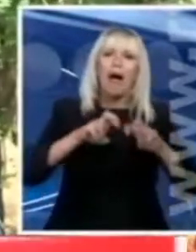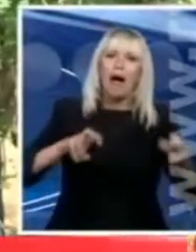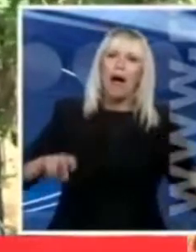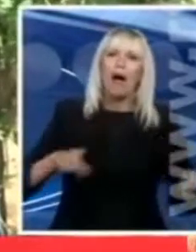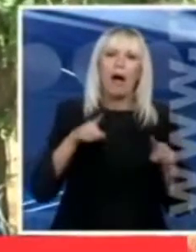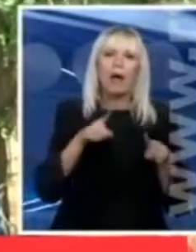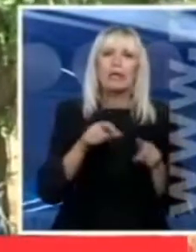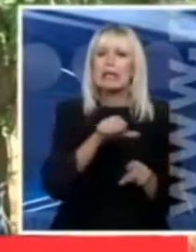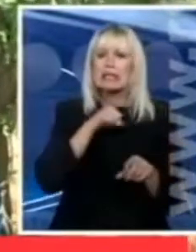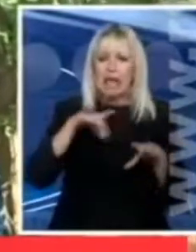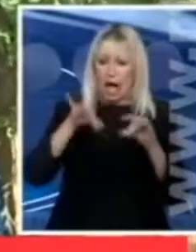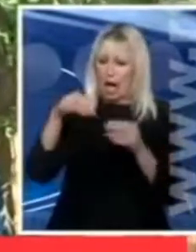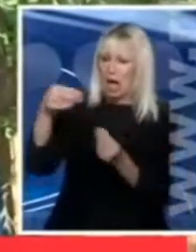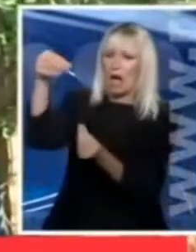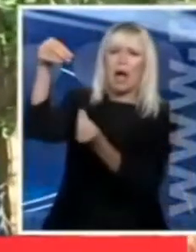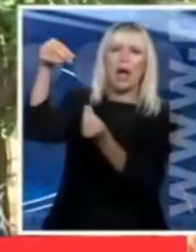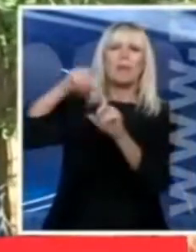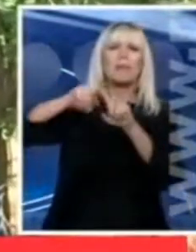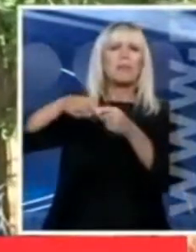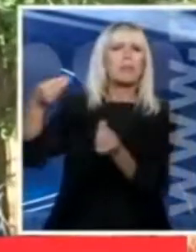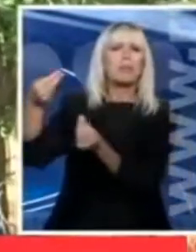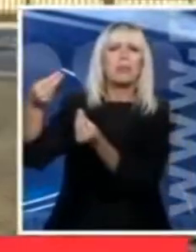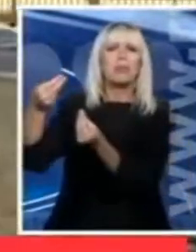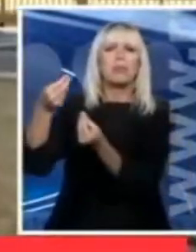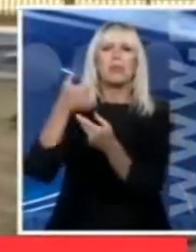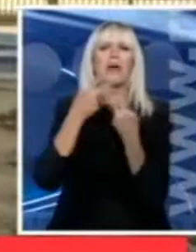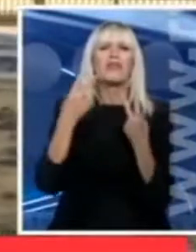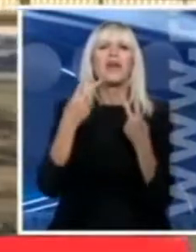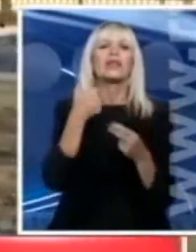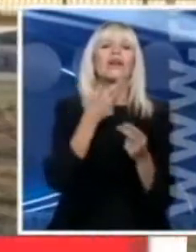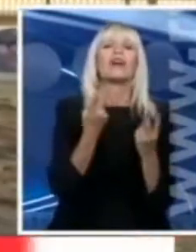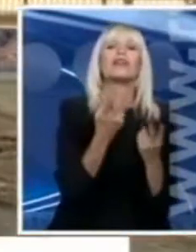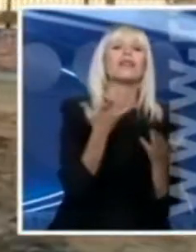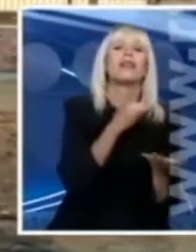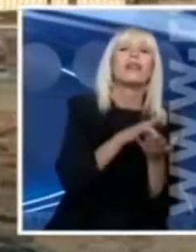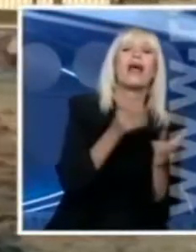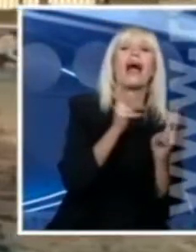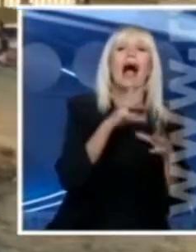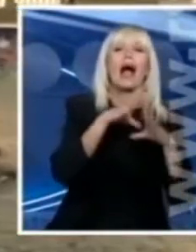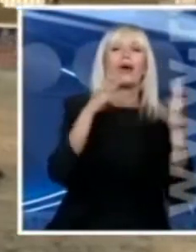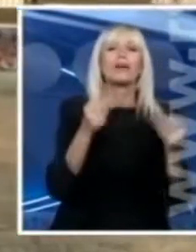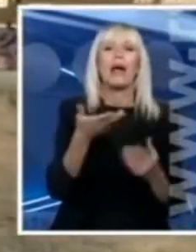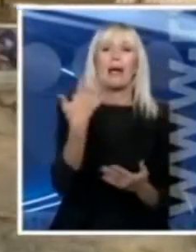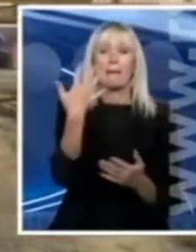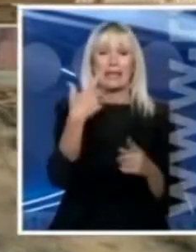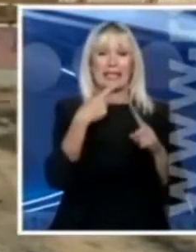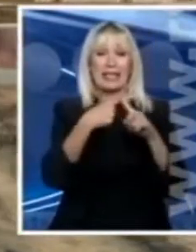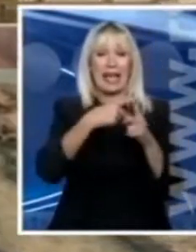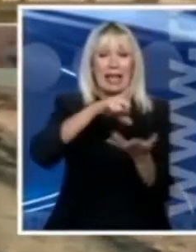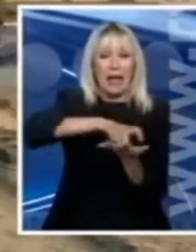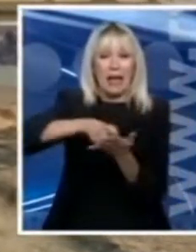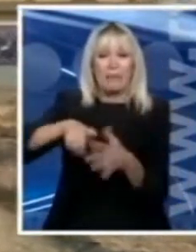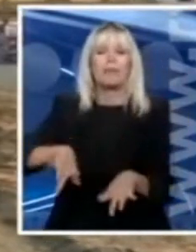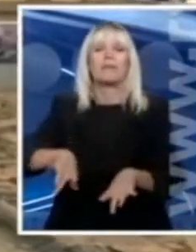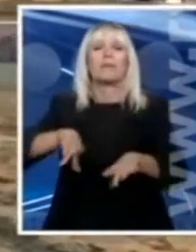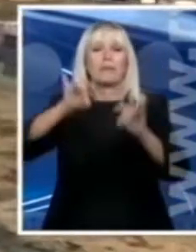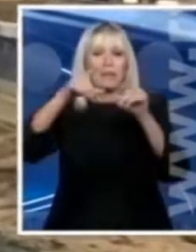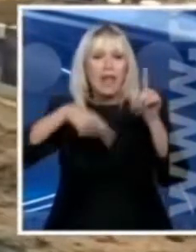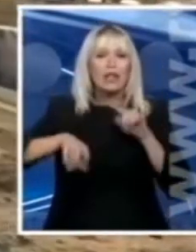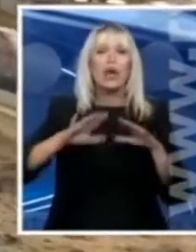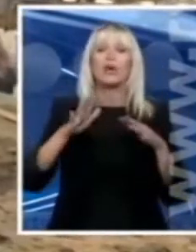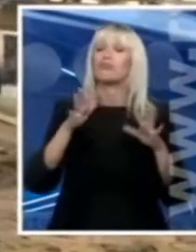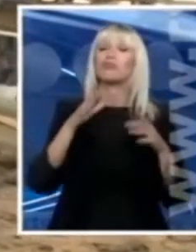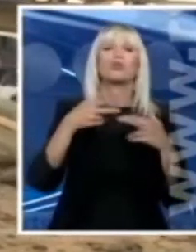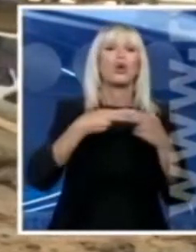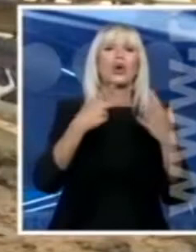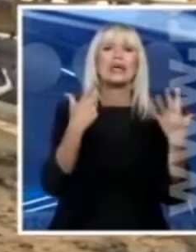nalaz kao sam nalaz ne znači mnogo bez konteksta u kojem je pronađen. Na 50 hektara geomagnetnim sondiranjem otkriveno je skoro